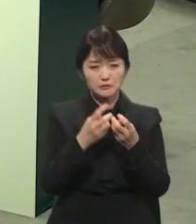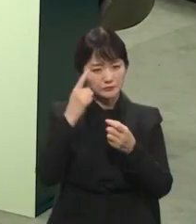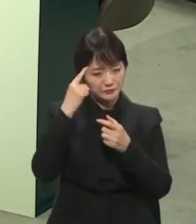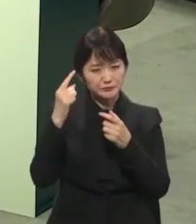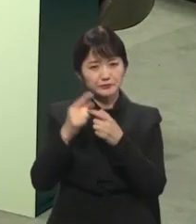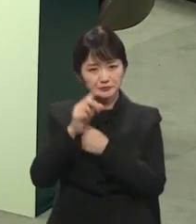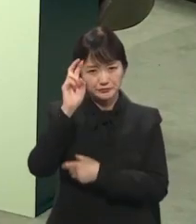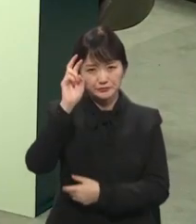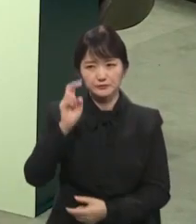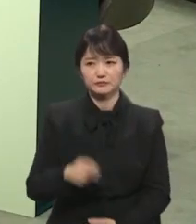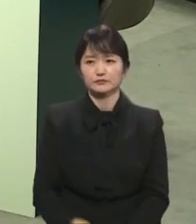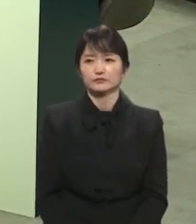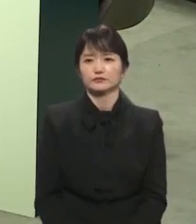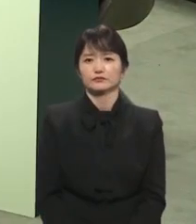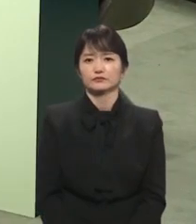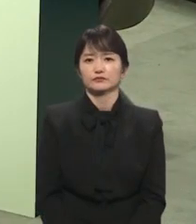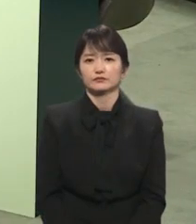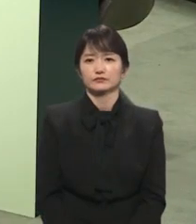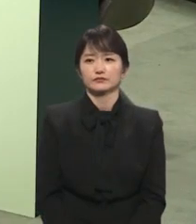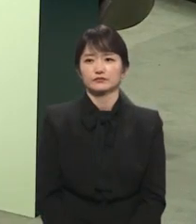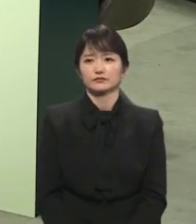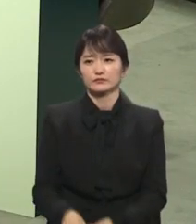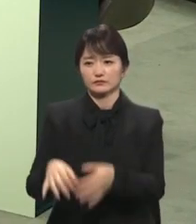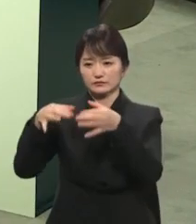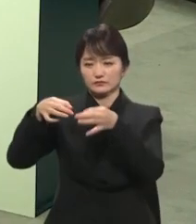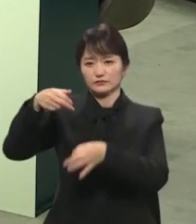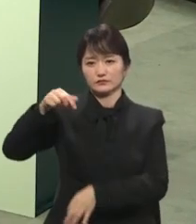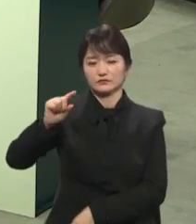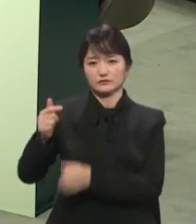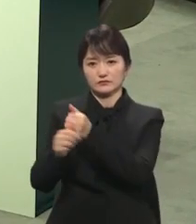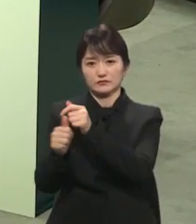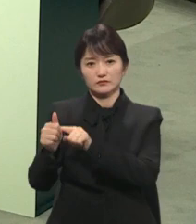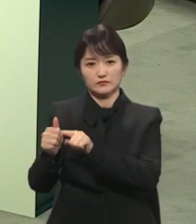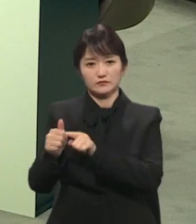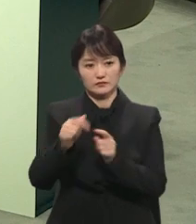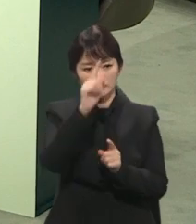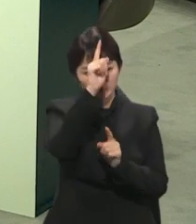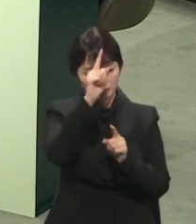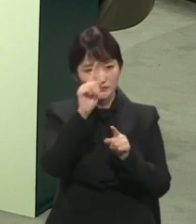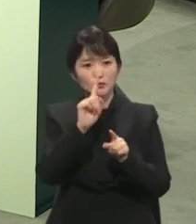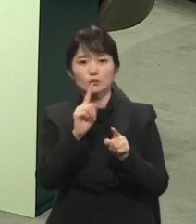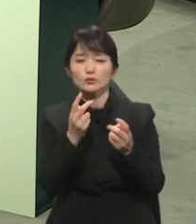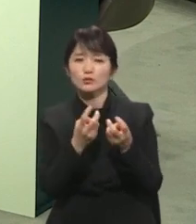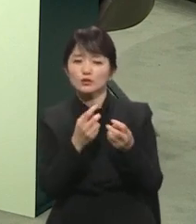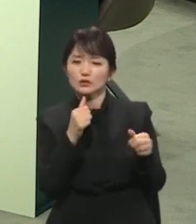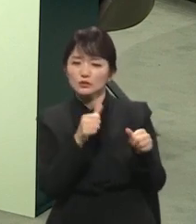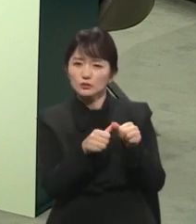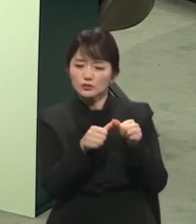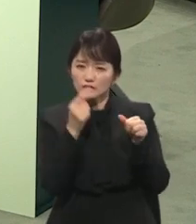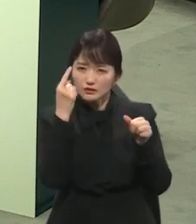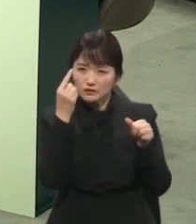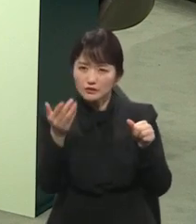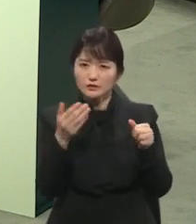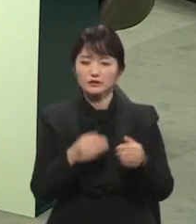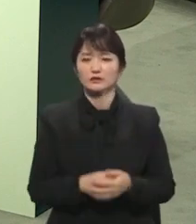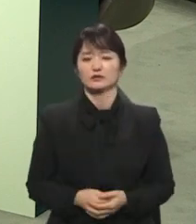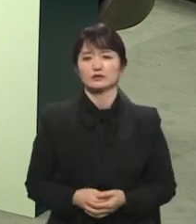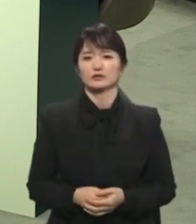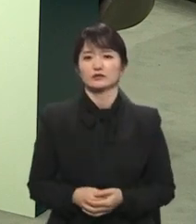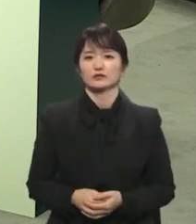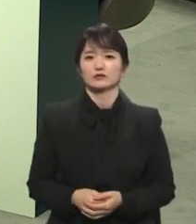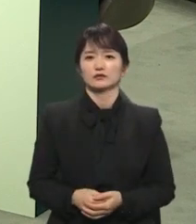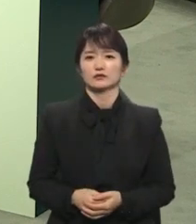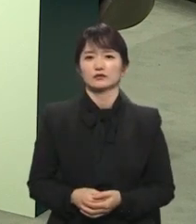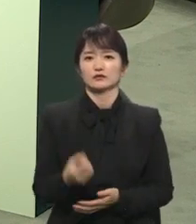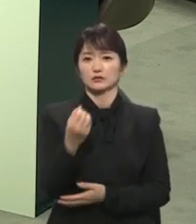생각합니다 김종인 위원장은 어떤 조언을 해줬을까요 김종인 위원장이 그동안 언론에 나와서 이준석 전대표의 대해서 이제 한 말을 종합을